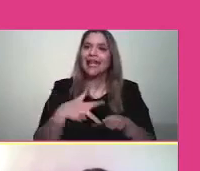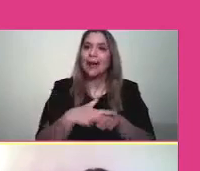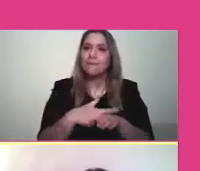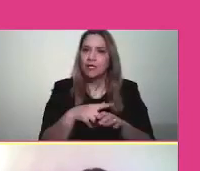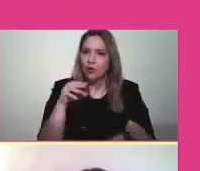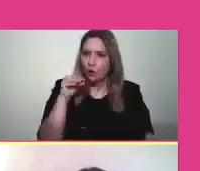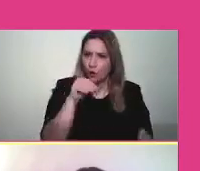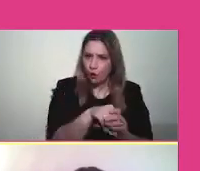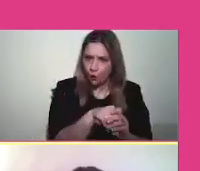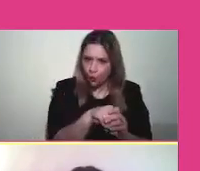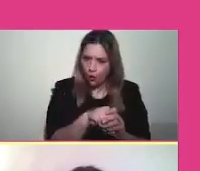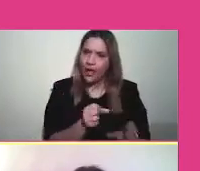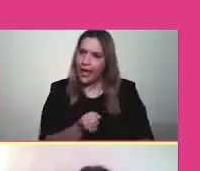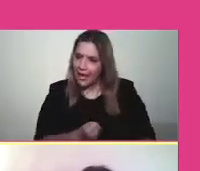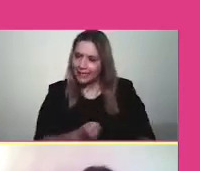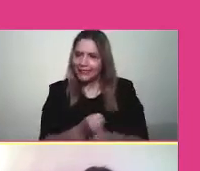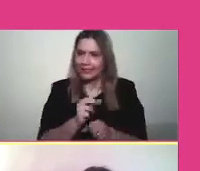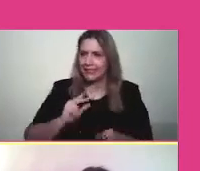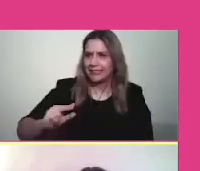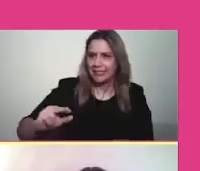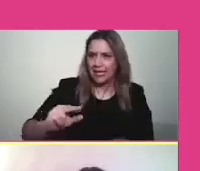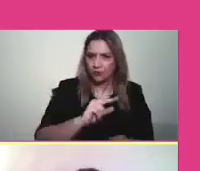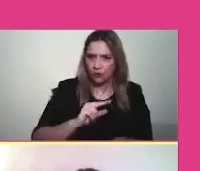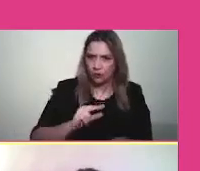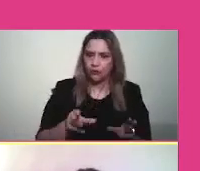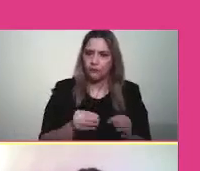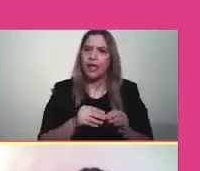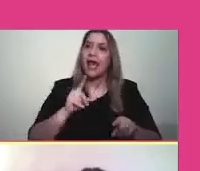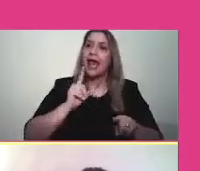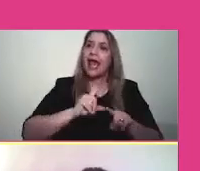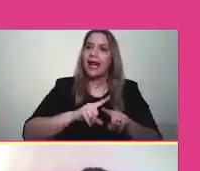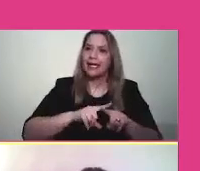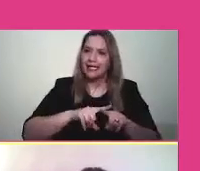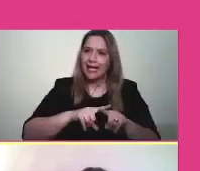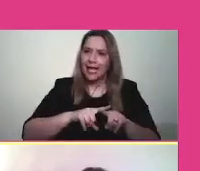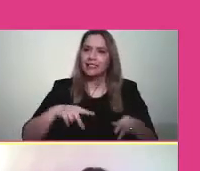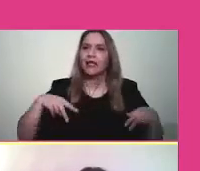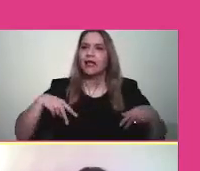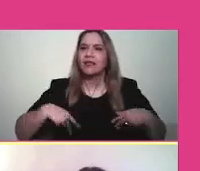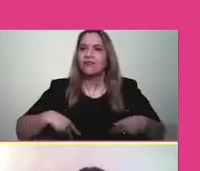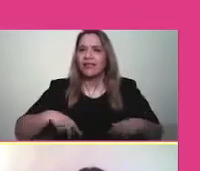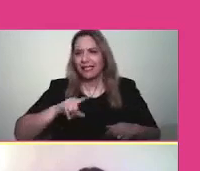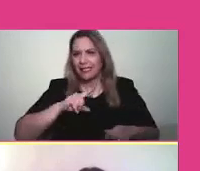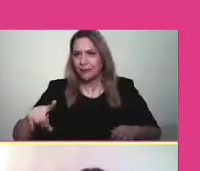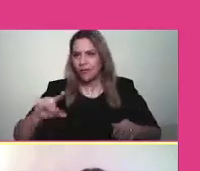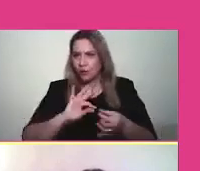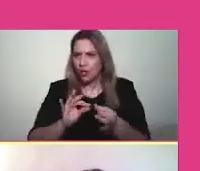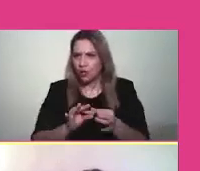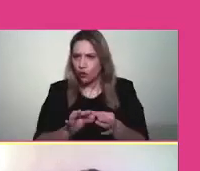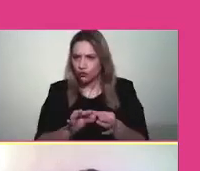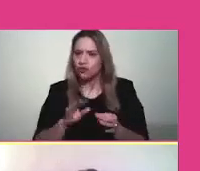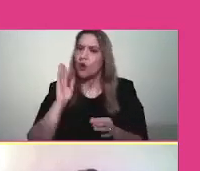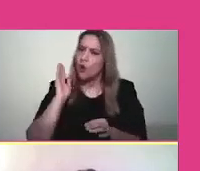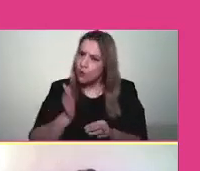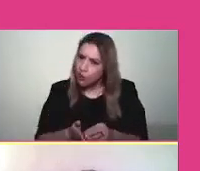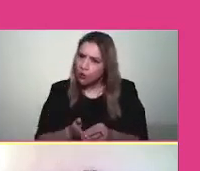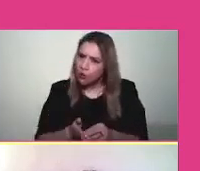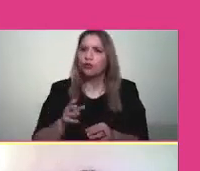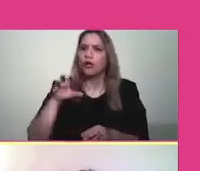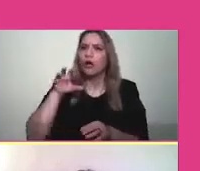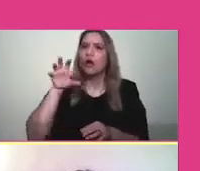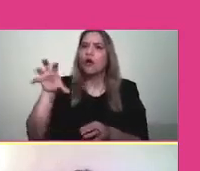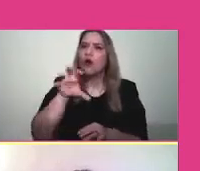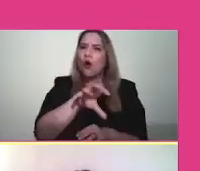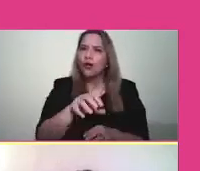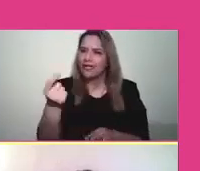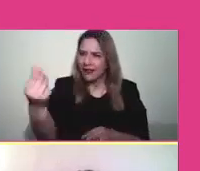ενίσχυση των διμερών σχέσεων, όπου ελληνικές μη κυβερνητικές οργανώσεις μπορούν να ταξιδέψουν στις δωρήτριες χώρες με